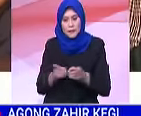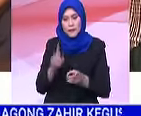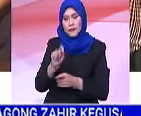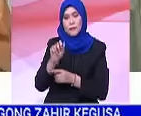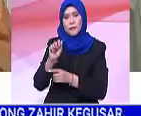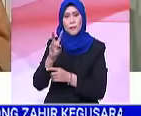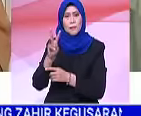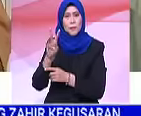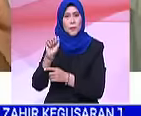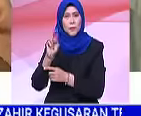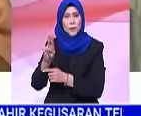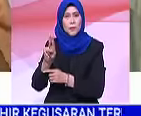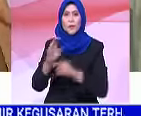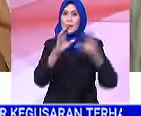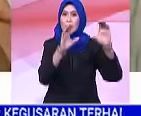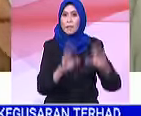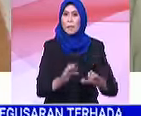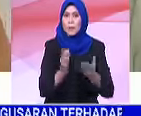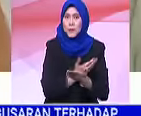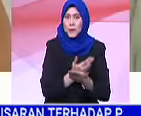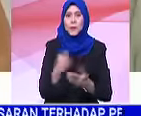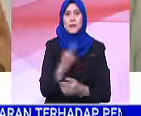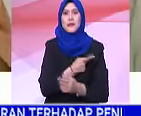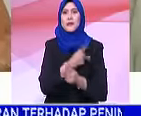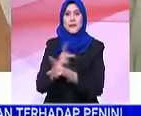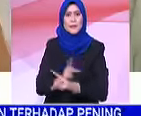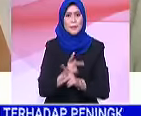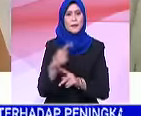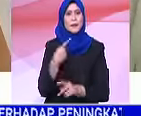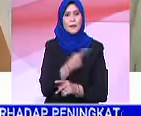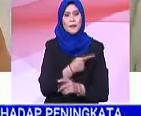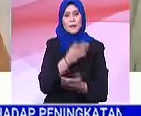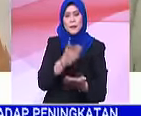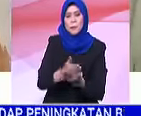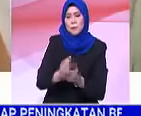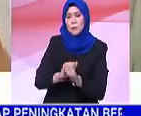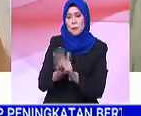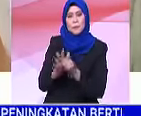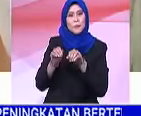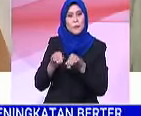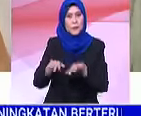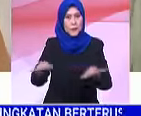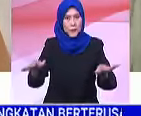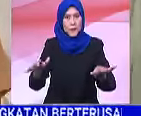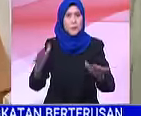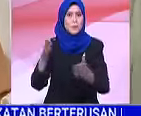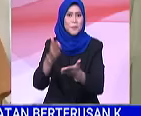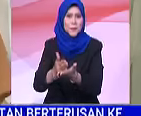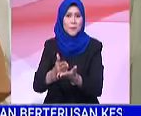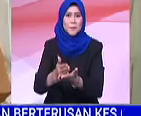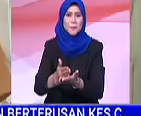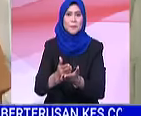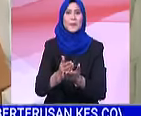ini dengan norma baru kita ajak kita dalam usaha untuk mengekang pandemik COVID-19 di negara ini.